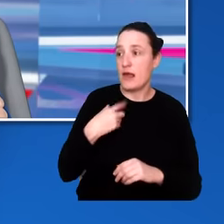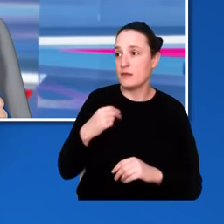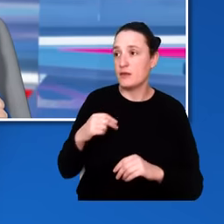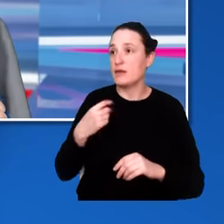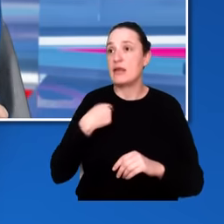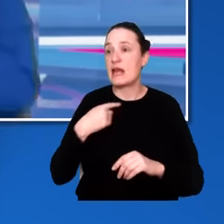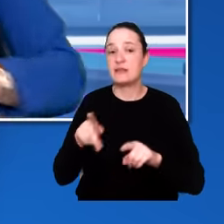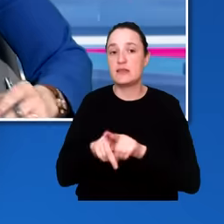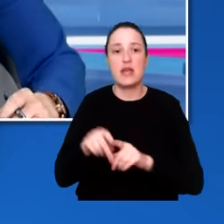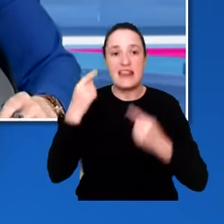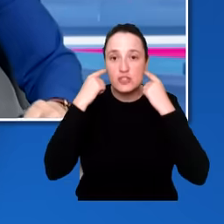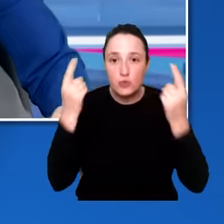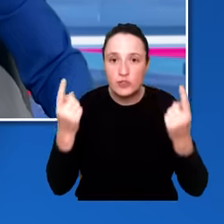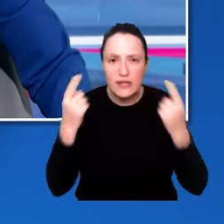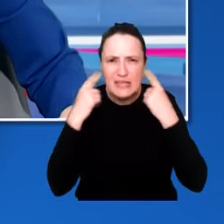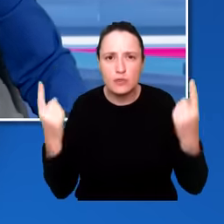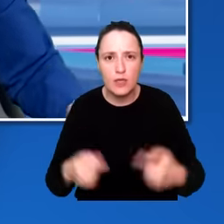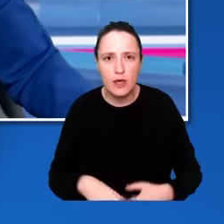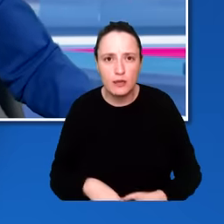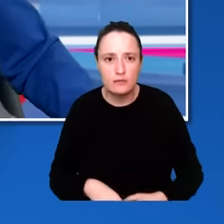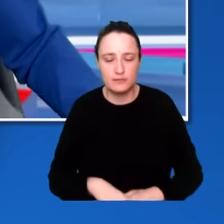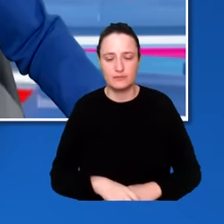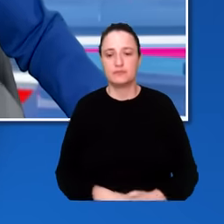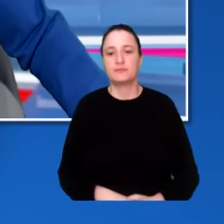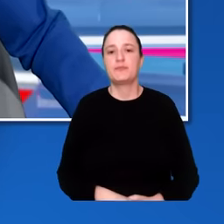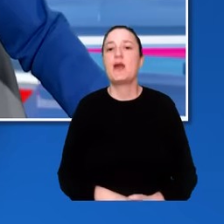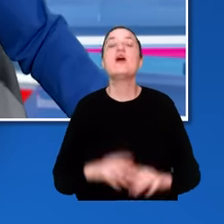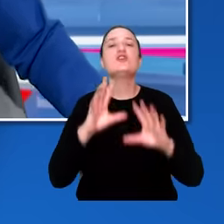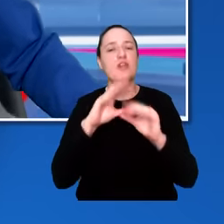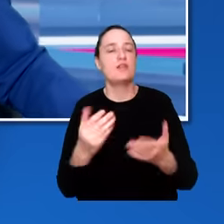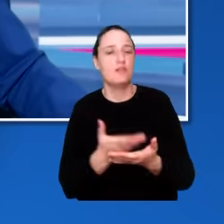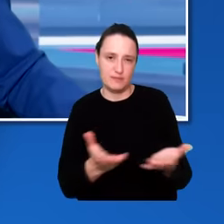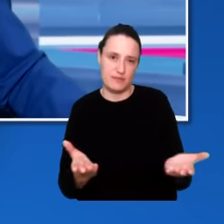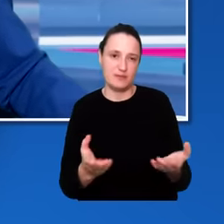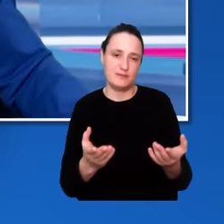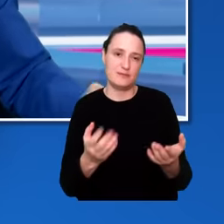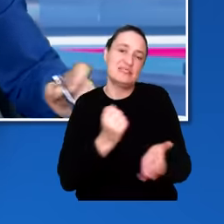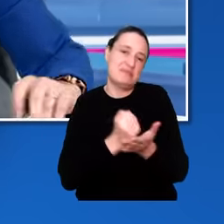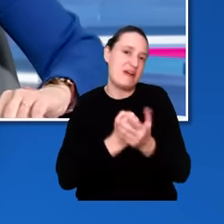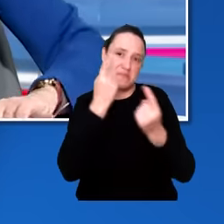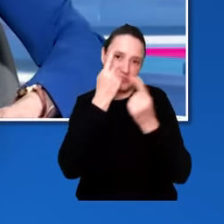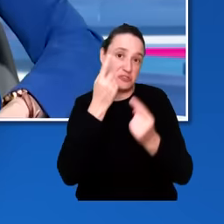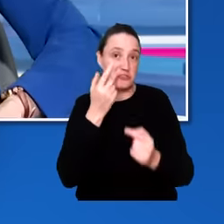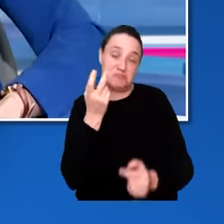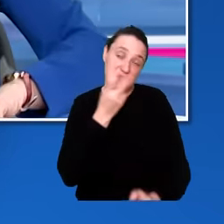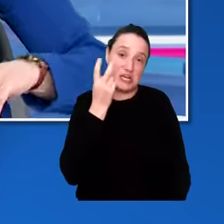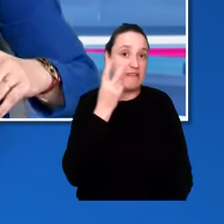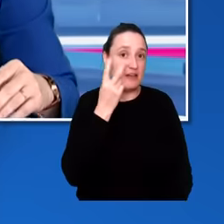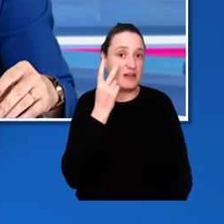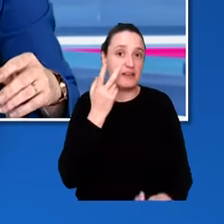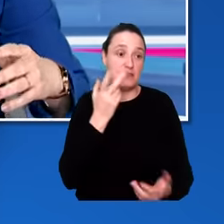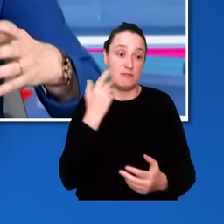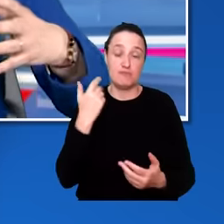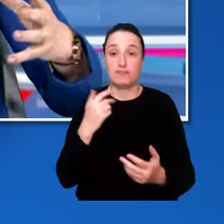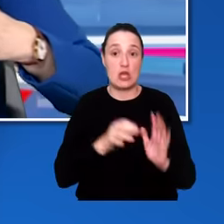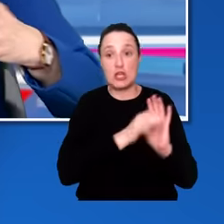słyszę. Dobrze, szanowni państwo, ale sprawa jest, myślę, że no, o tyle ciekawa, że do tej pory rzeczywiście, tak